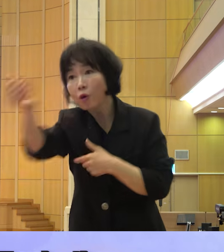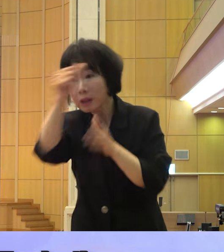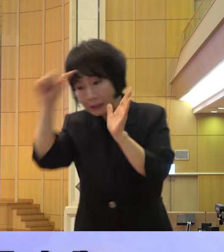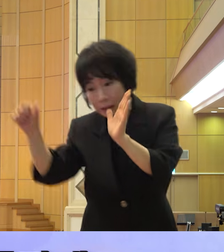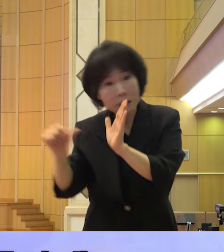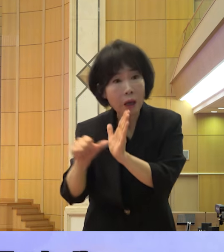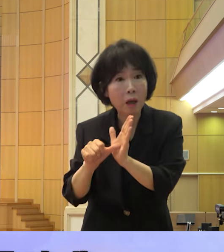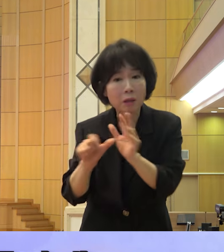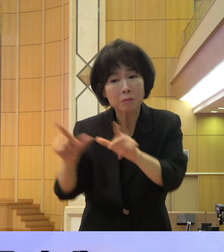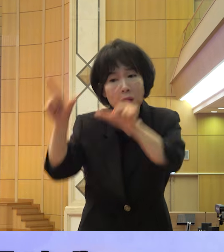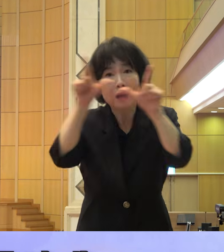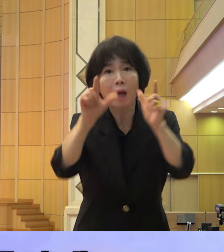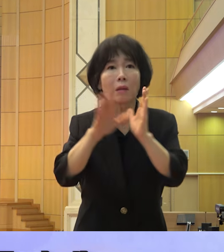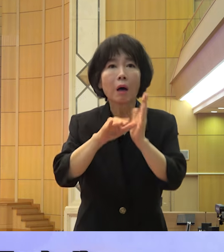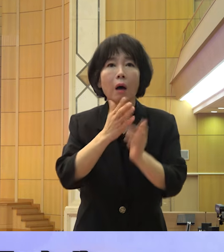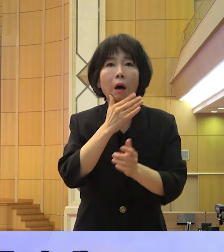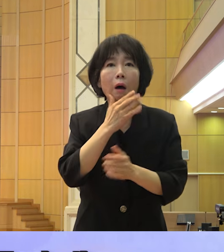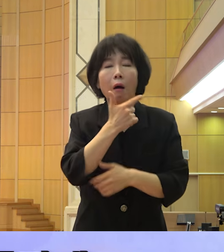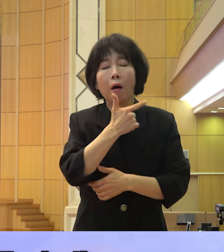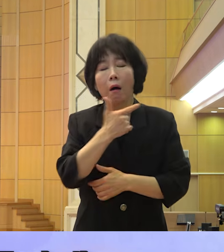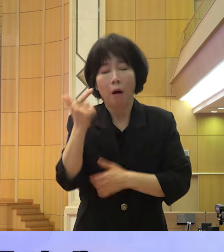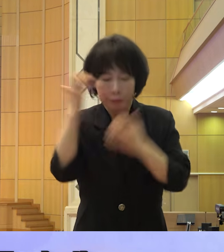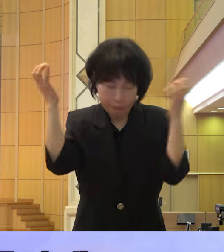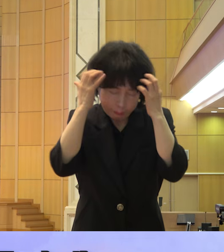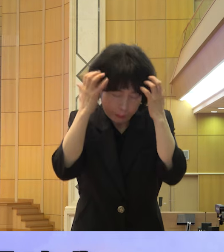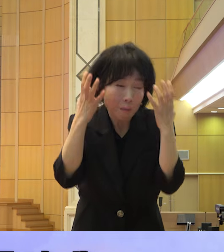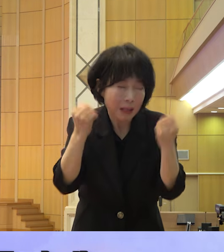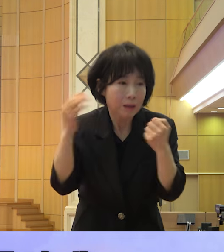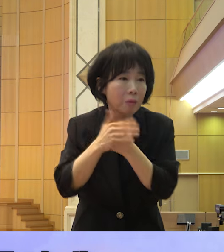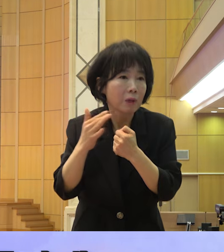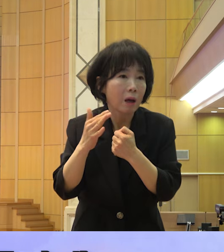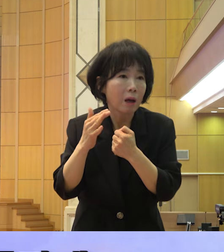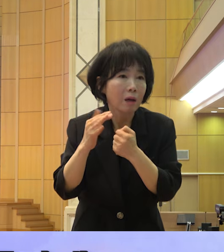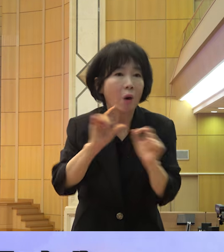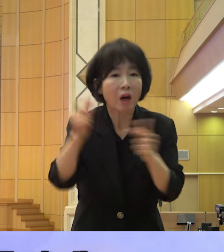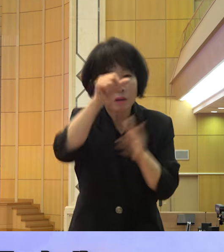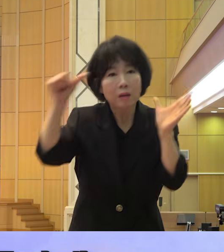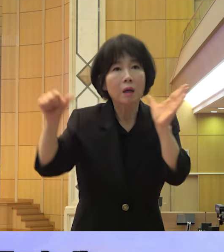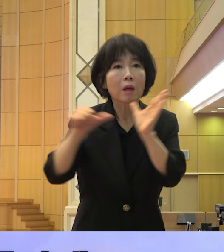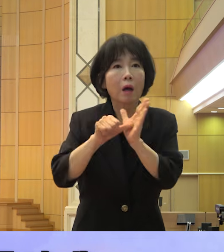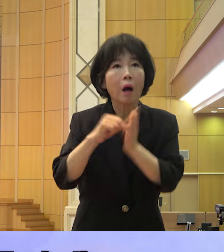인생이 살아감에 있어 흔들리는 일들이 있을 거예요.